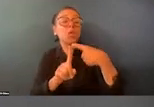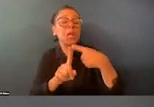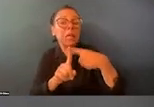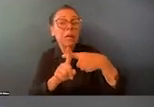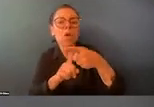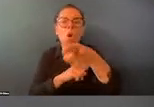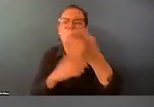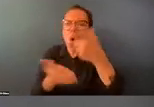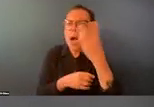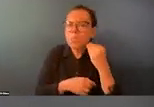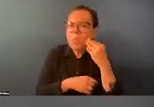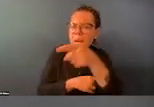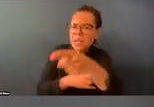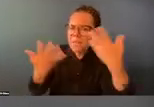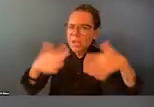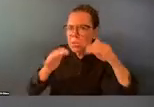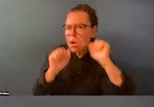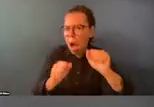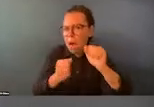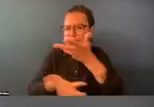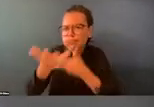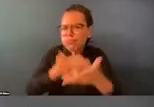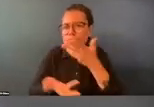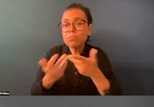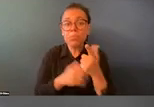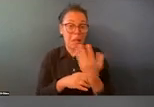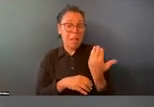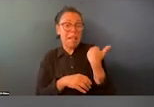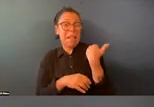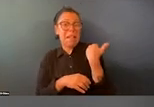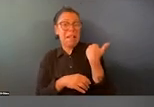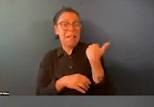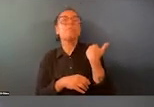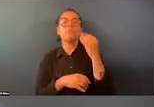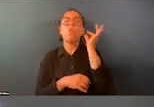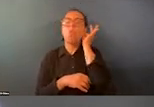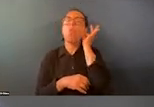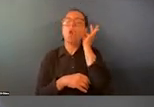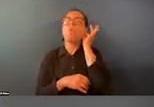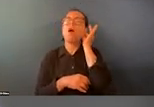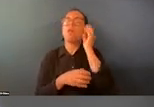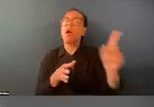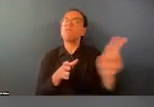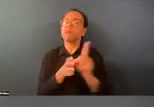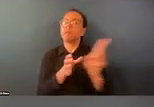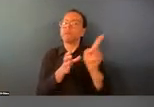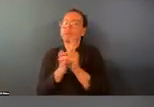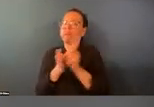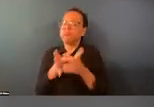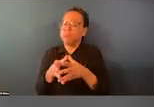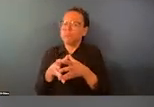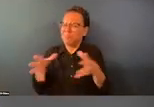достаточно стали активно тоже участвовать в принятии решений. Есть ли у вас какой-то пример?